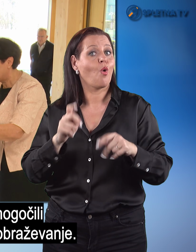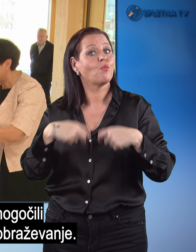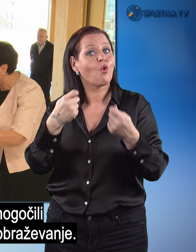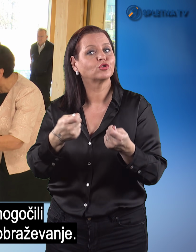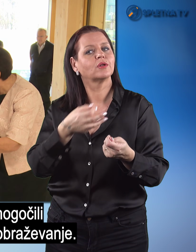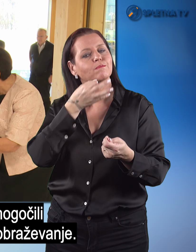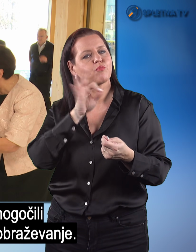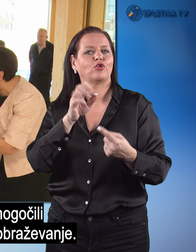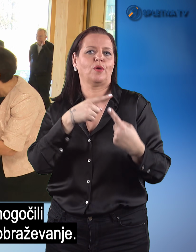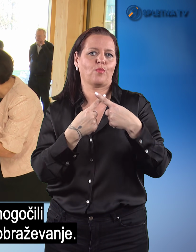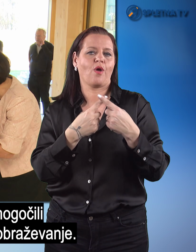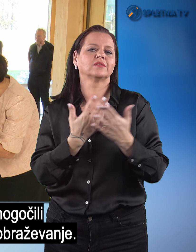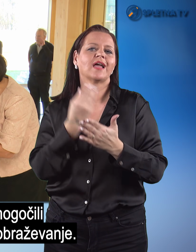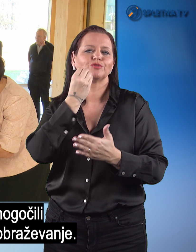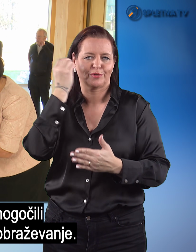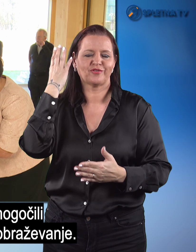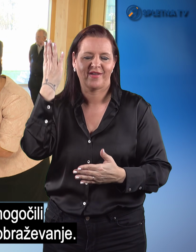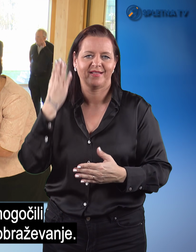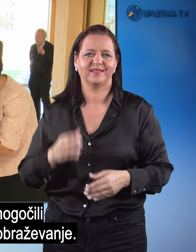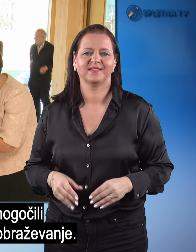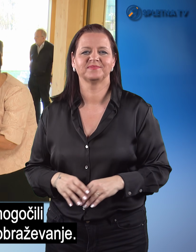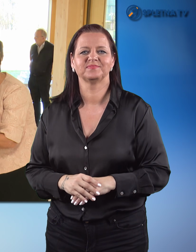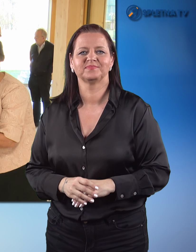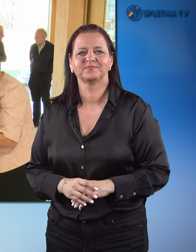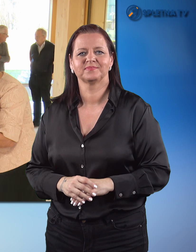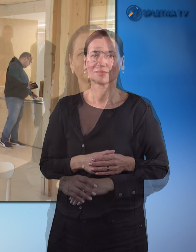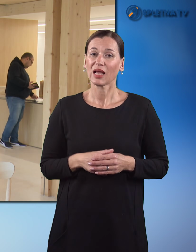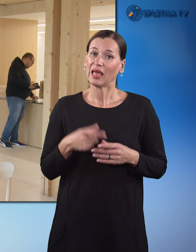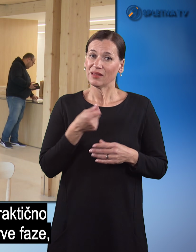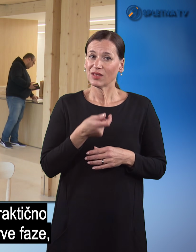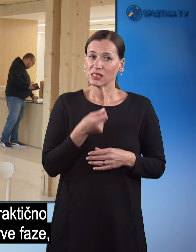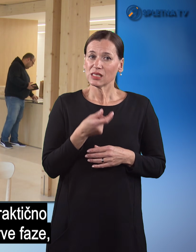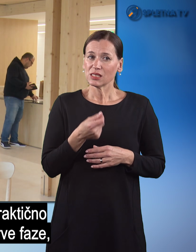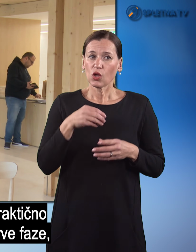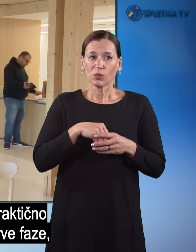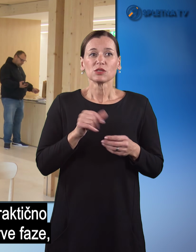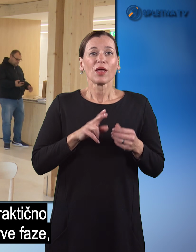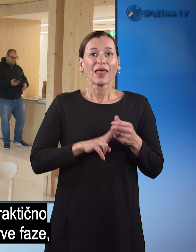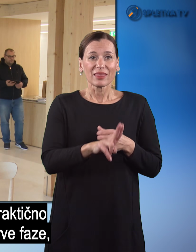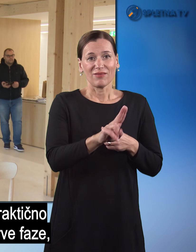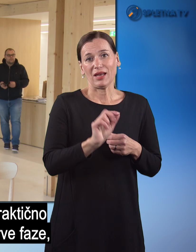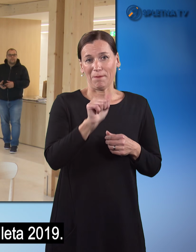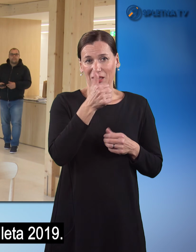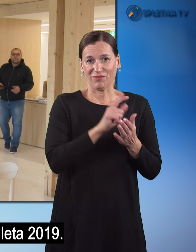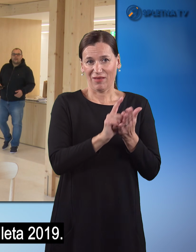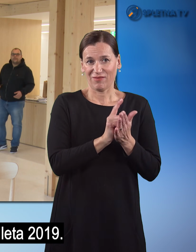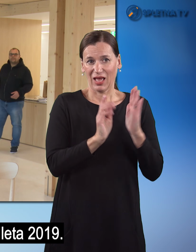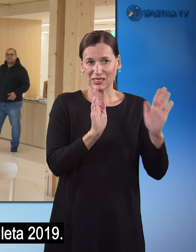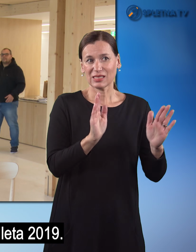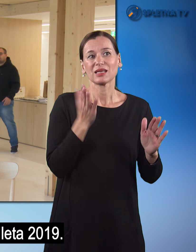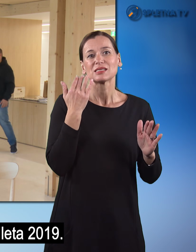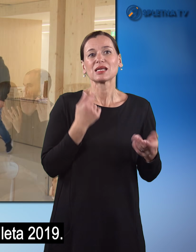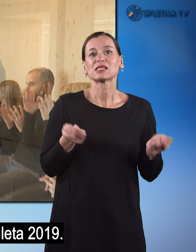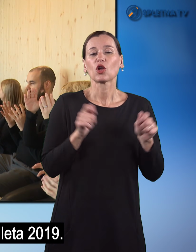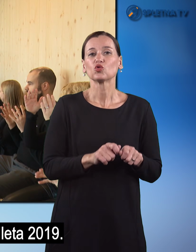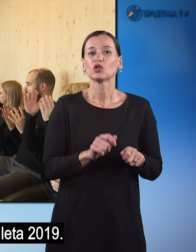jim bodo omogočili boljše pogoje za izobraževanje. Investicija je praktično nadaljevanje prve faze, ki se je